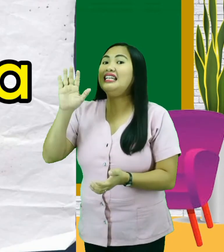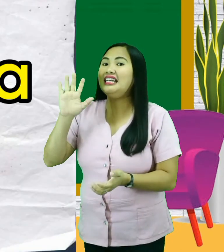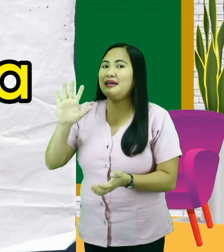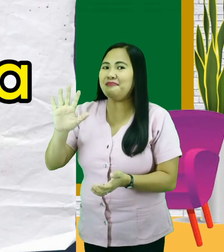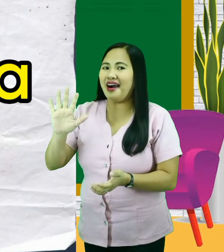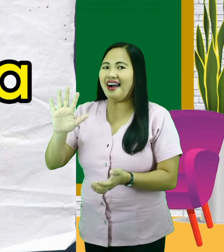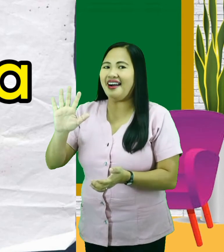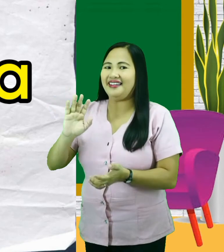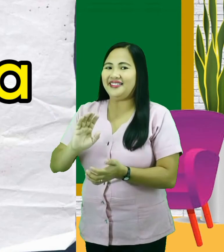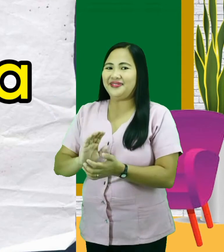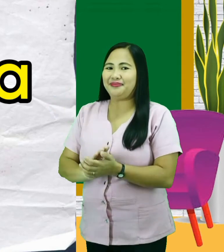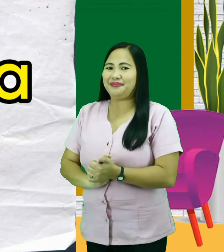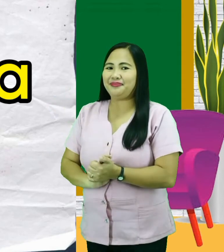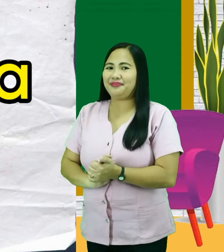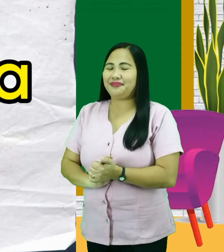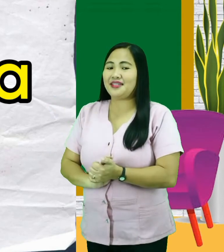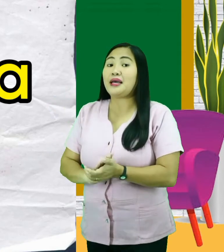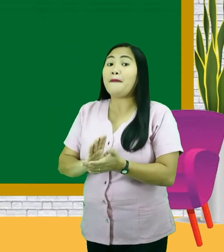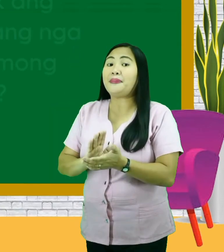Lima.